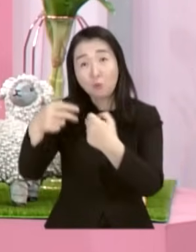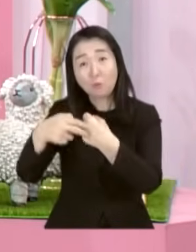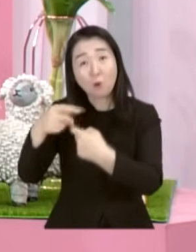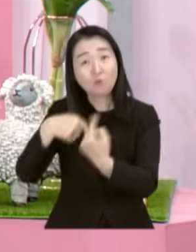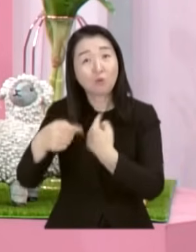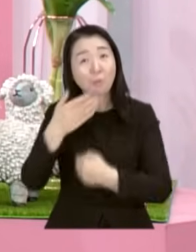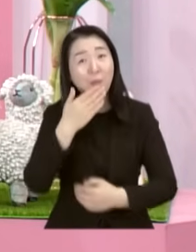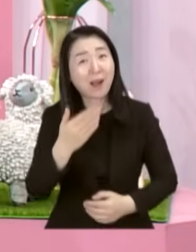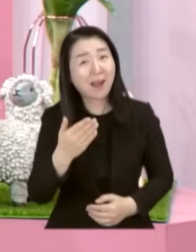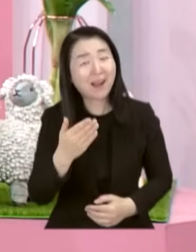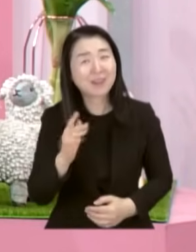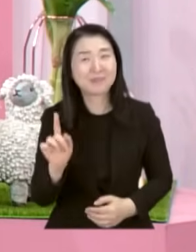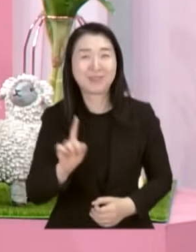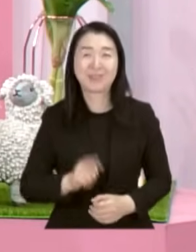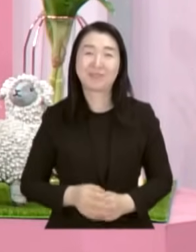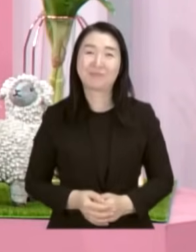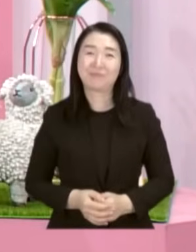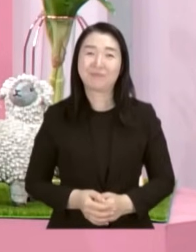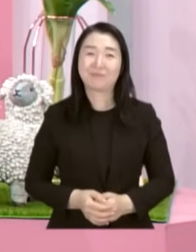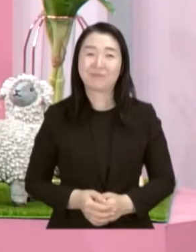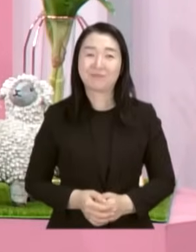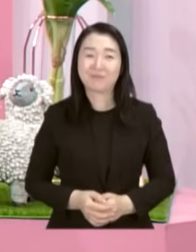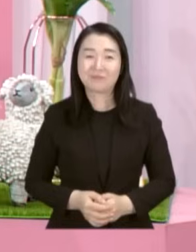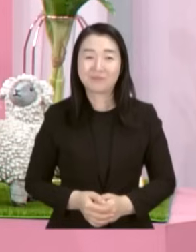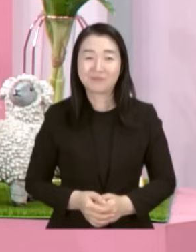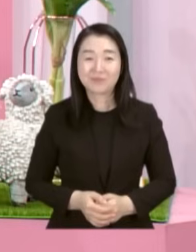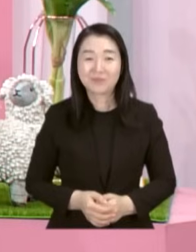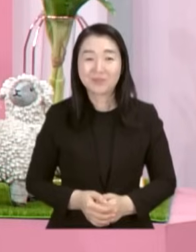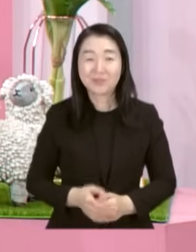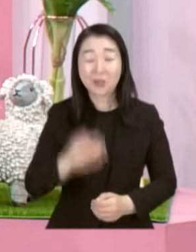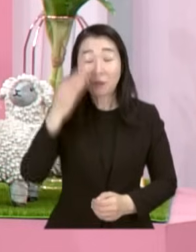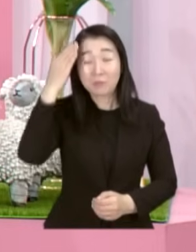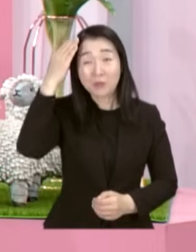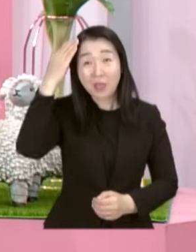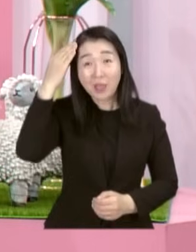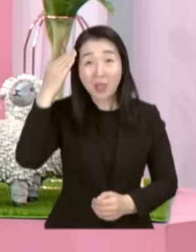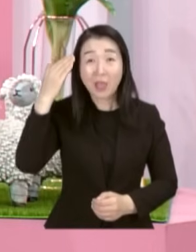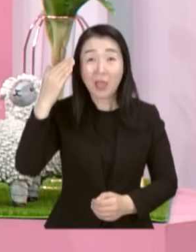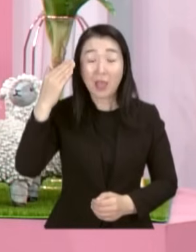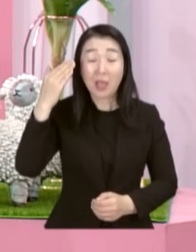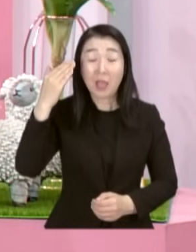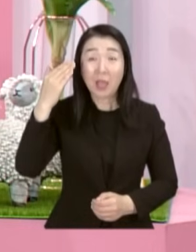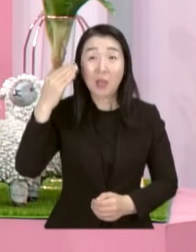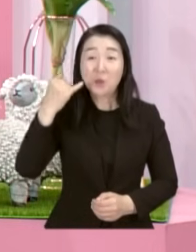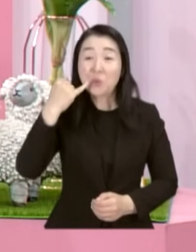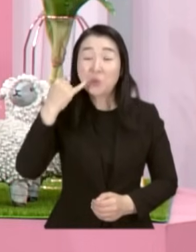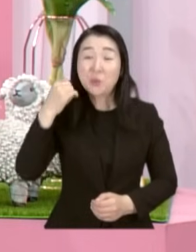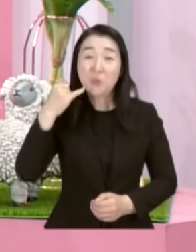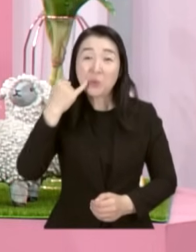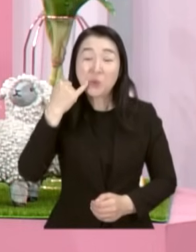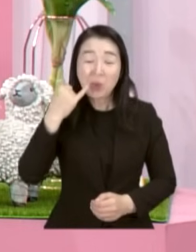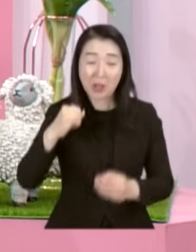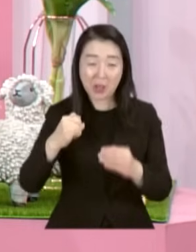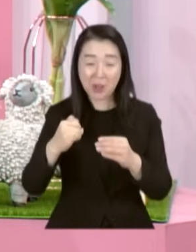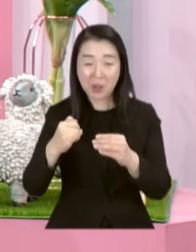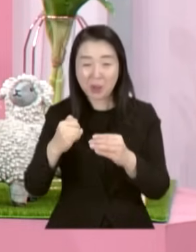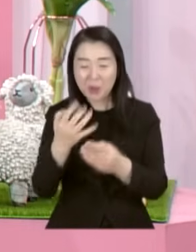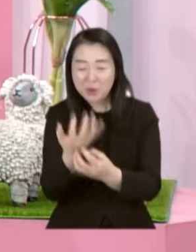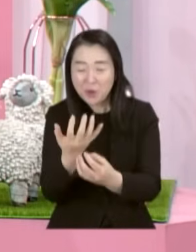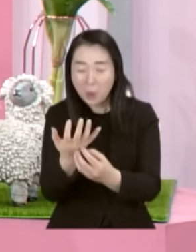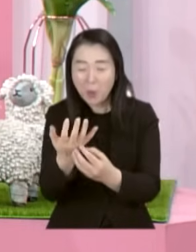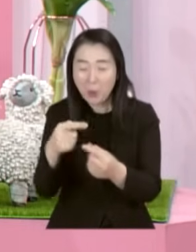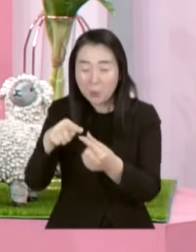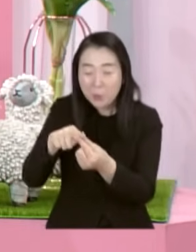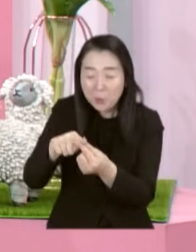되겠냐. 그래서 그분은 장을 지지면 벌써 2년에 하나씩 지지면 벌써 10개 다 지져야 되는데. 다 지져야 되는데.